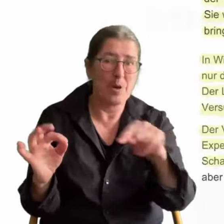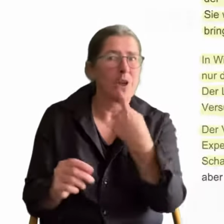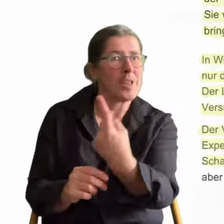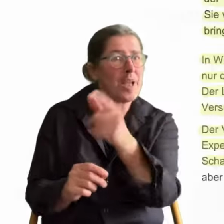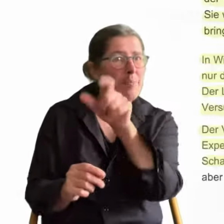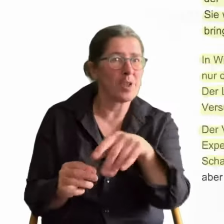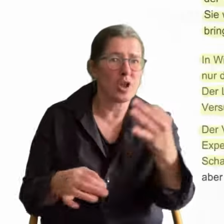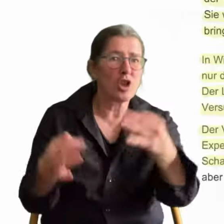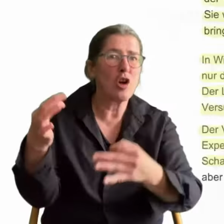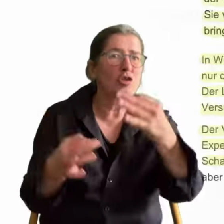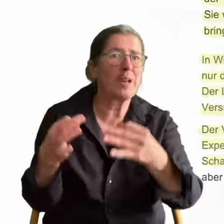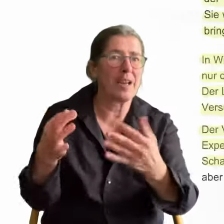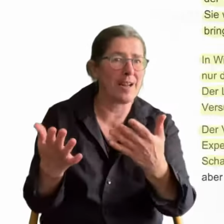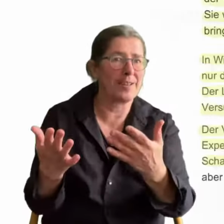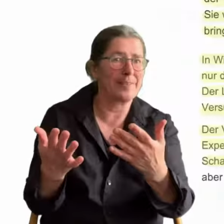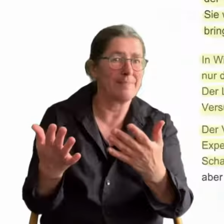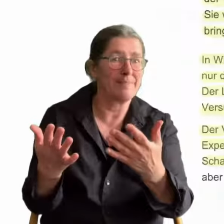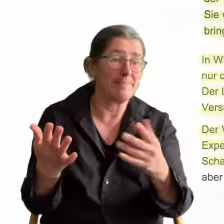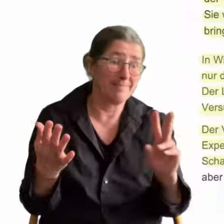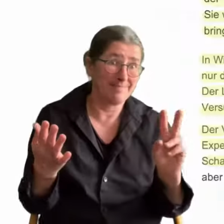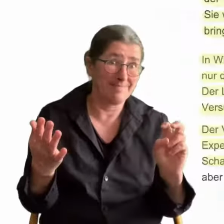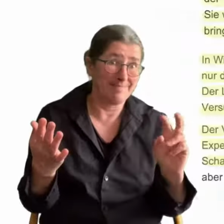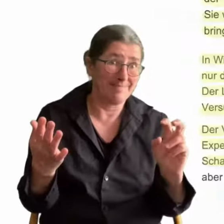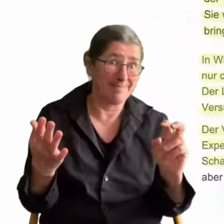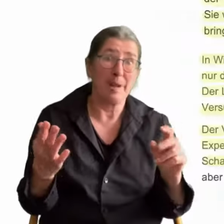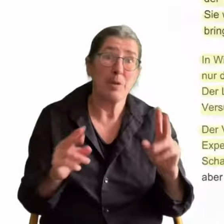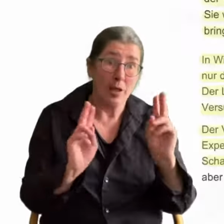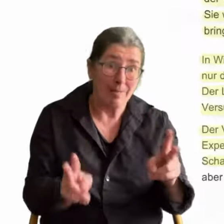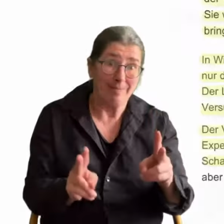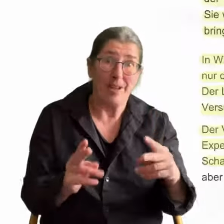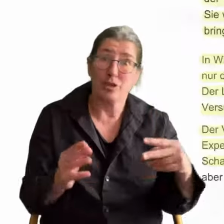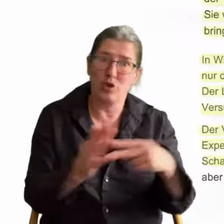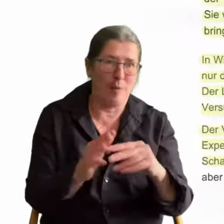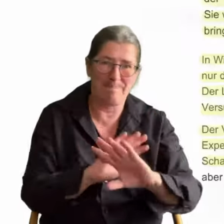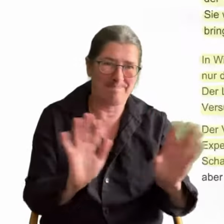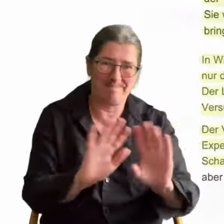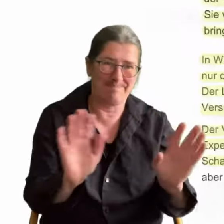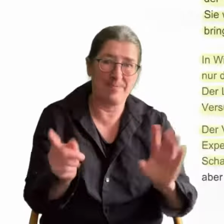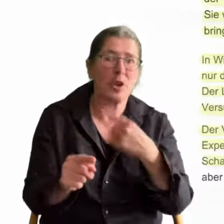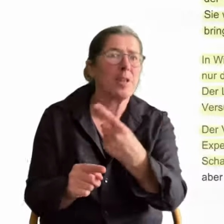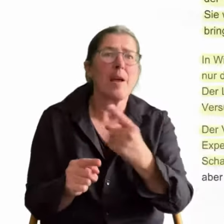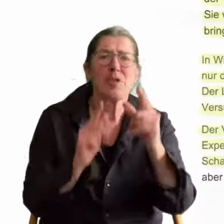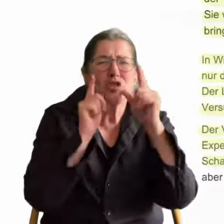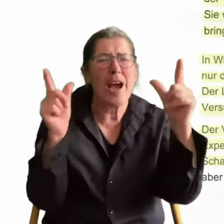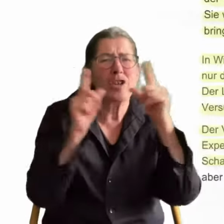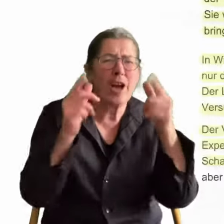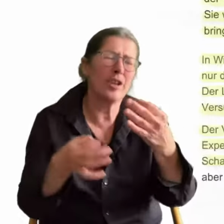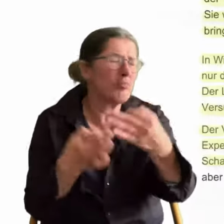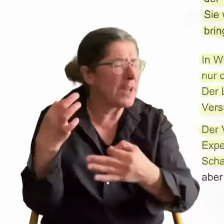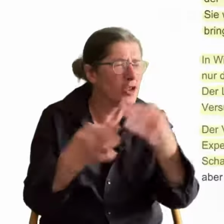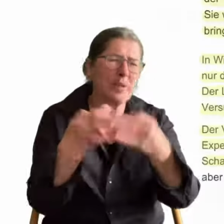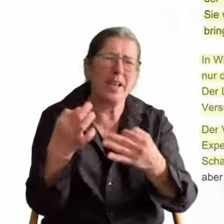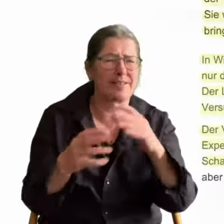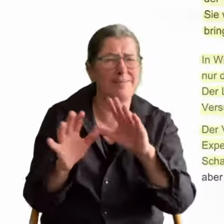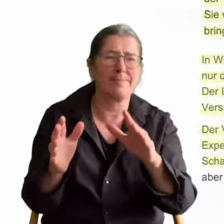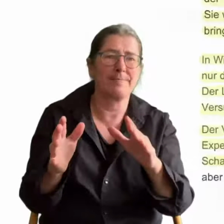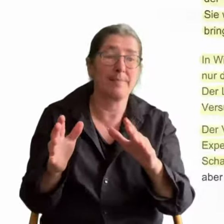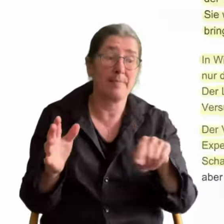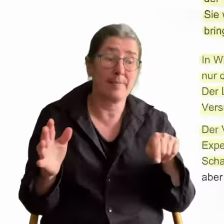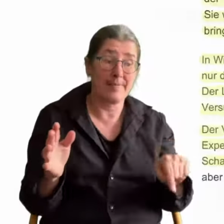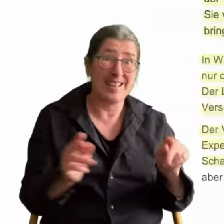spieler der je nach stromstoß doch stärker des vermeintlichen stromstoß die schreie spielt und seine reaktion